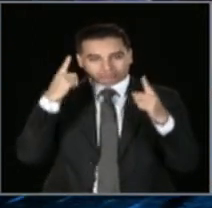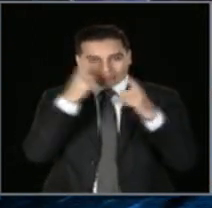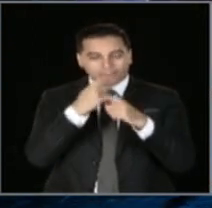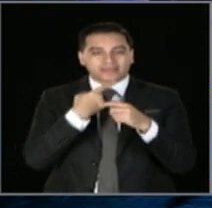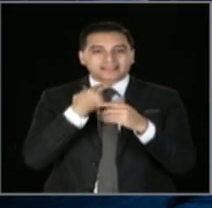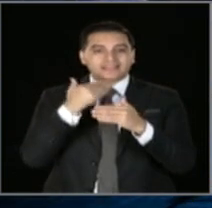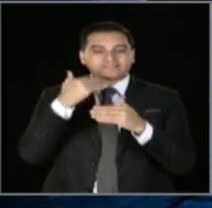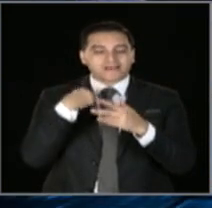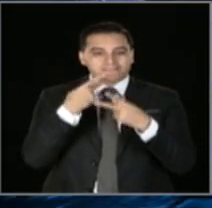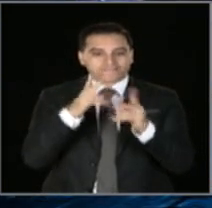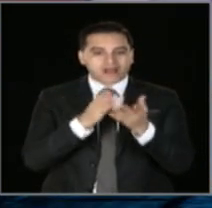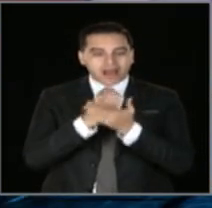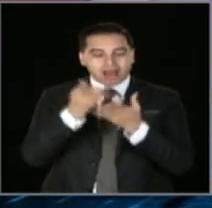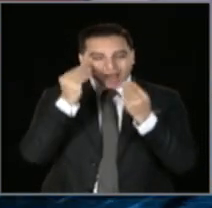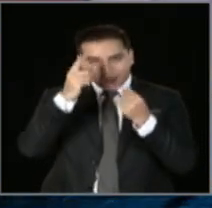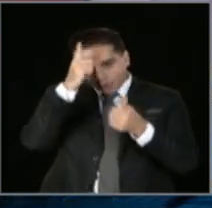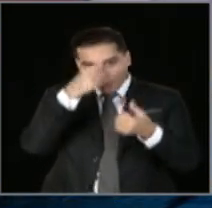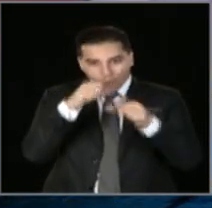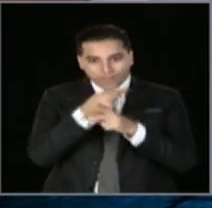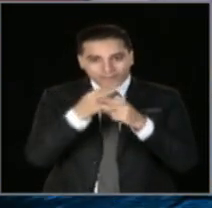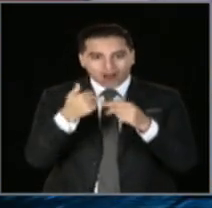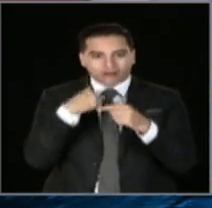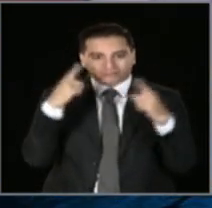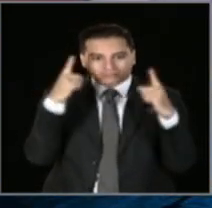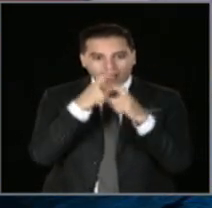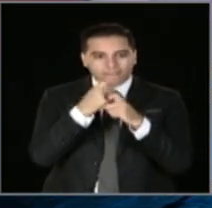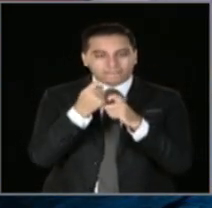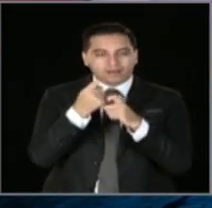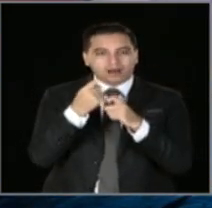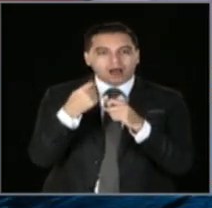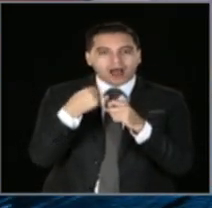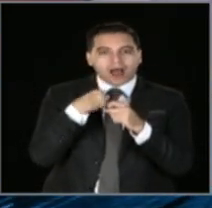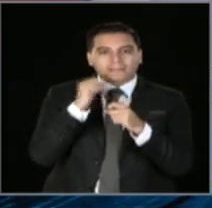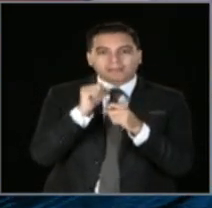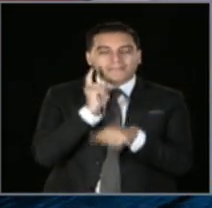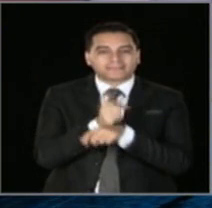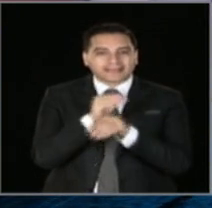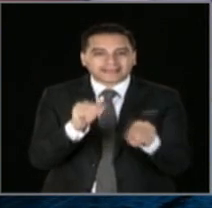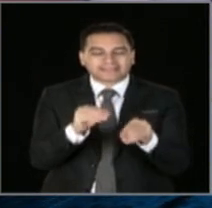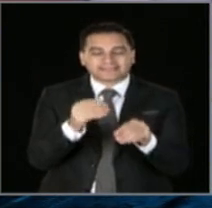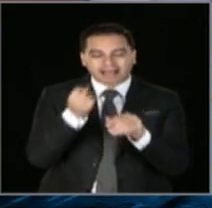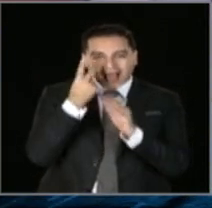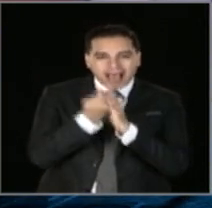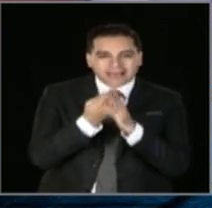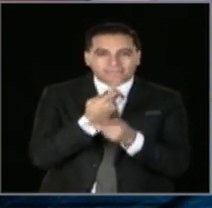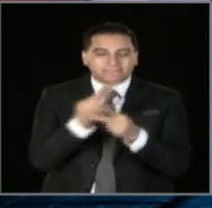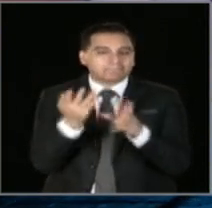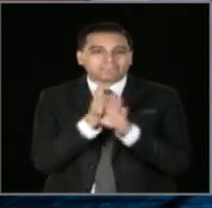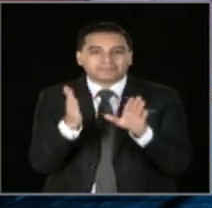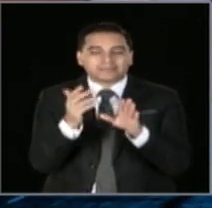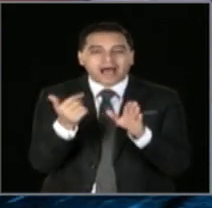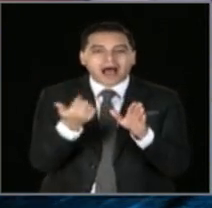نفسي بجد يكون مفتوح المجال العلمي للمكفوفين. إحنا ما عندناش غير أدبي بس، وممكن ده ناتج إن مفيش معامل متطورة كفاية